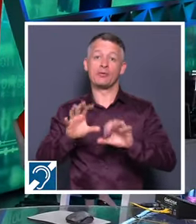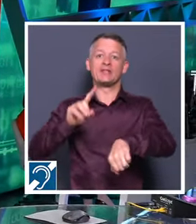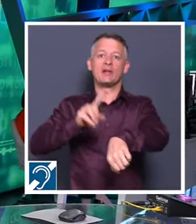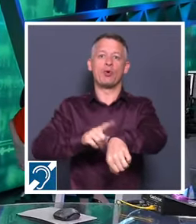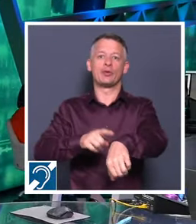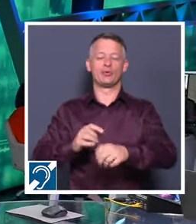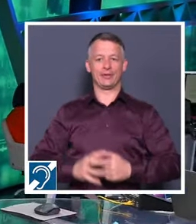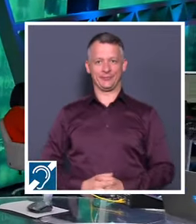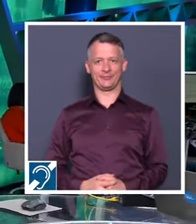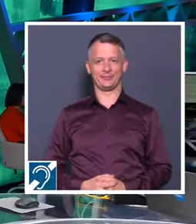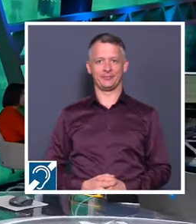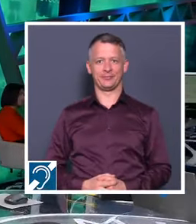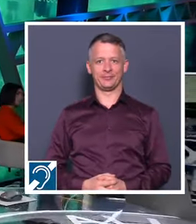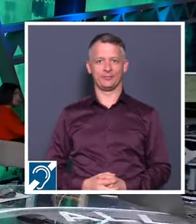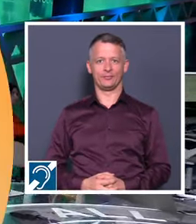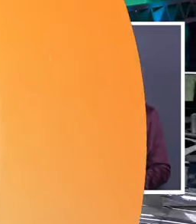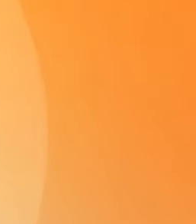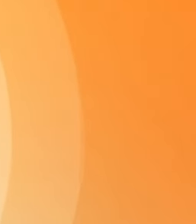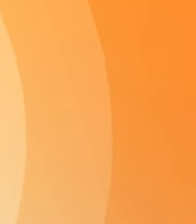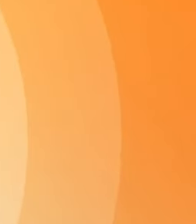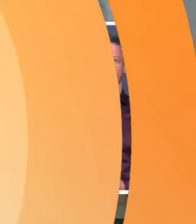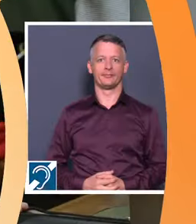informațiile momentului.